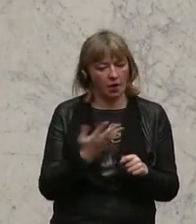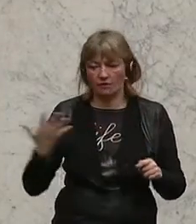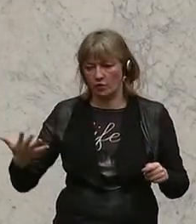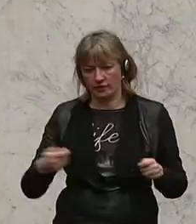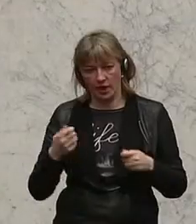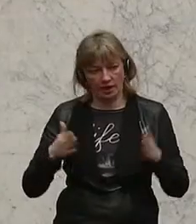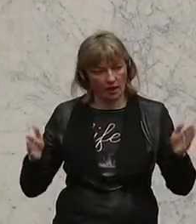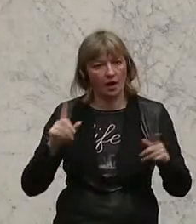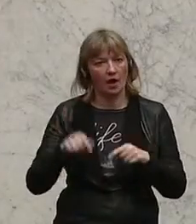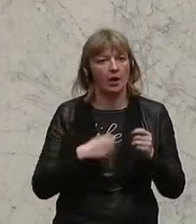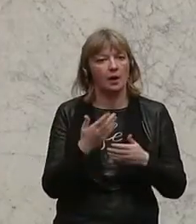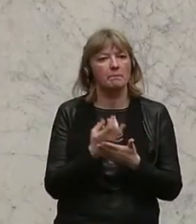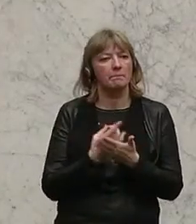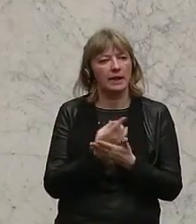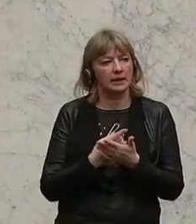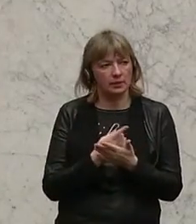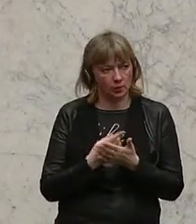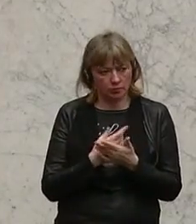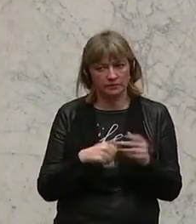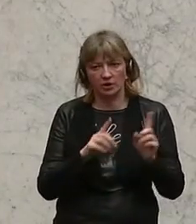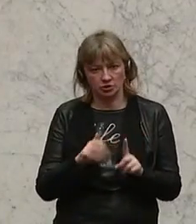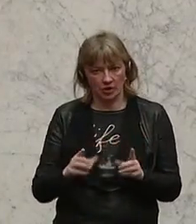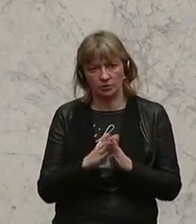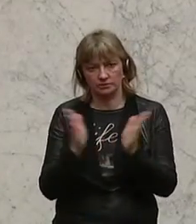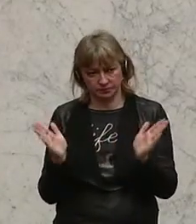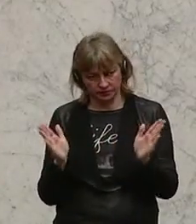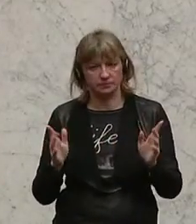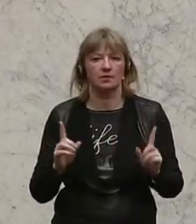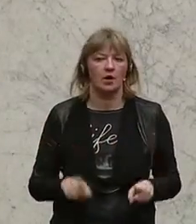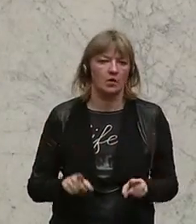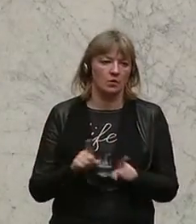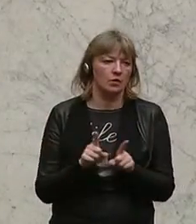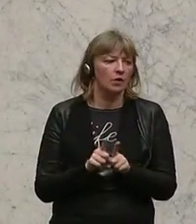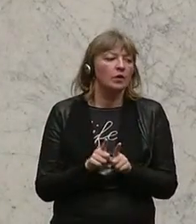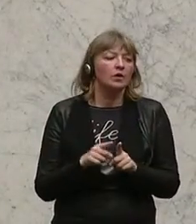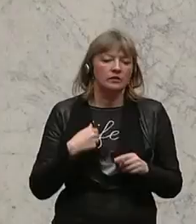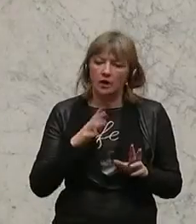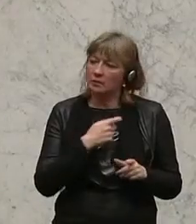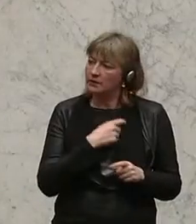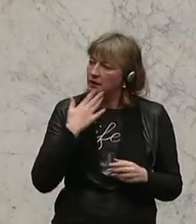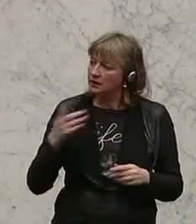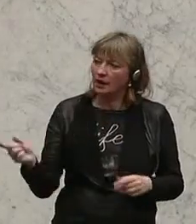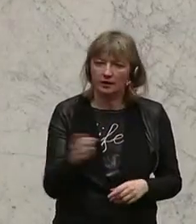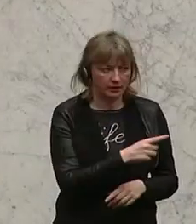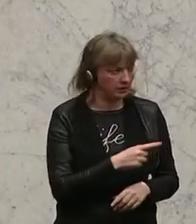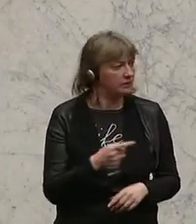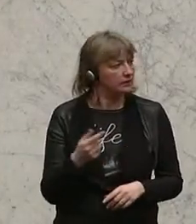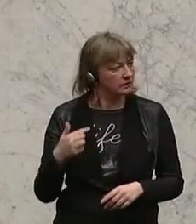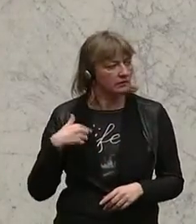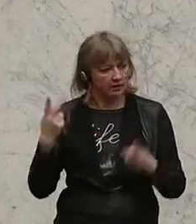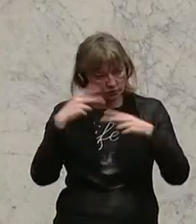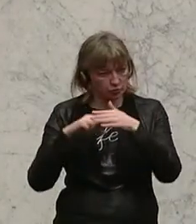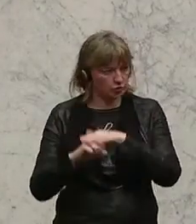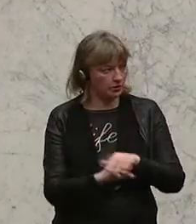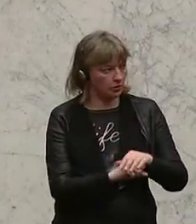die Bildungsfreistellung dementsprechend alle Quote zu erhöhen. Ich bedanke mich bei allen Parteien, die hier dementsprechend heute die